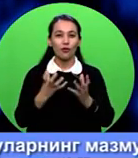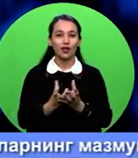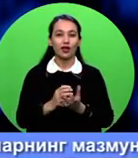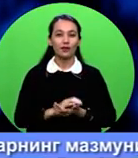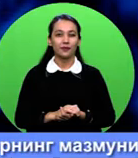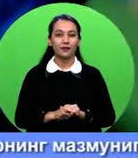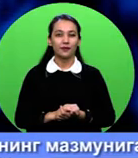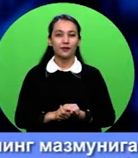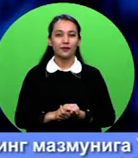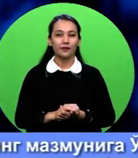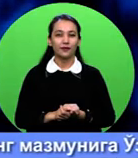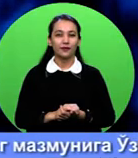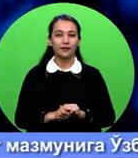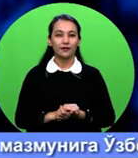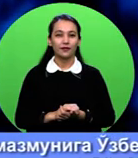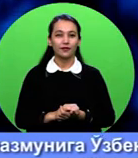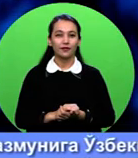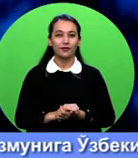doira shakli,